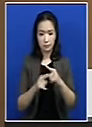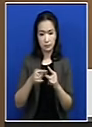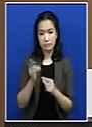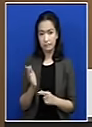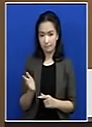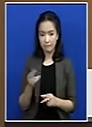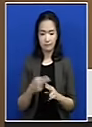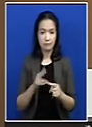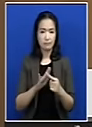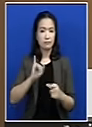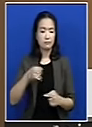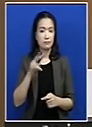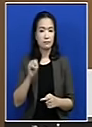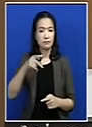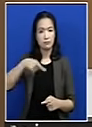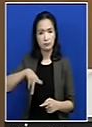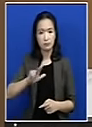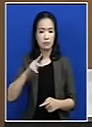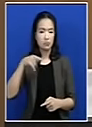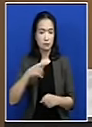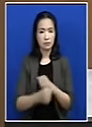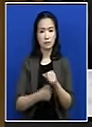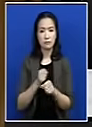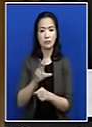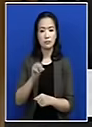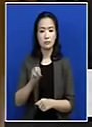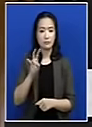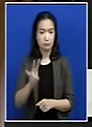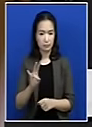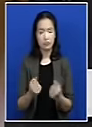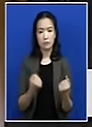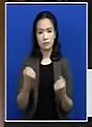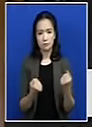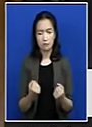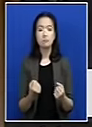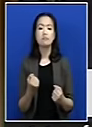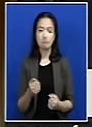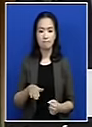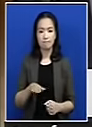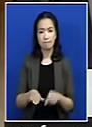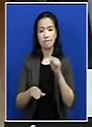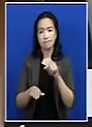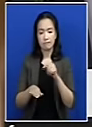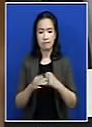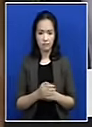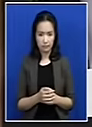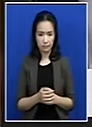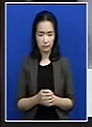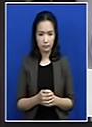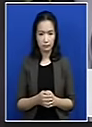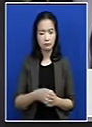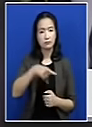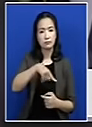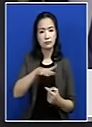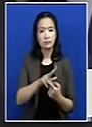คือคุณเจนภพวีรพงศ์อายุ37ปีผู้ขับรถ Mercedes Benz นะคะพนักงานสอบสวนนำโดยพันตำรวจโทส